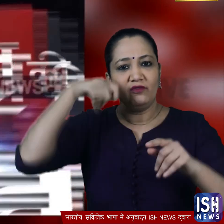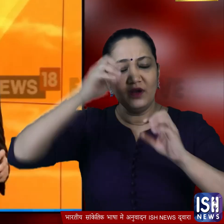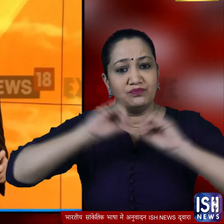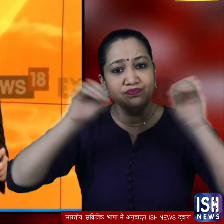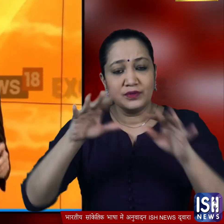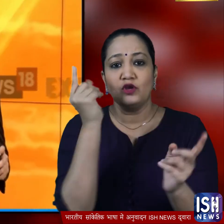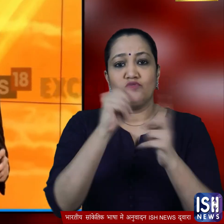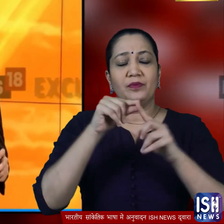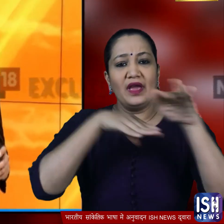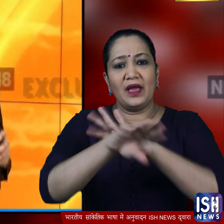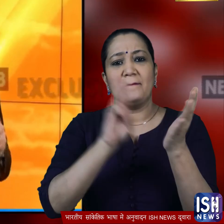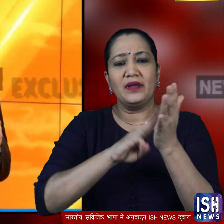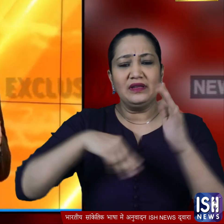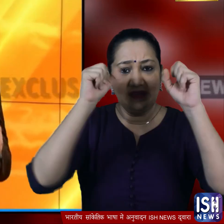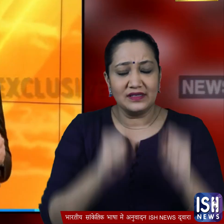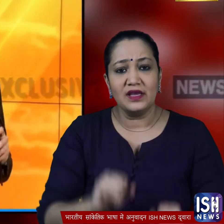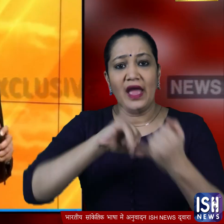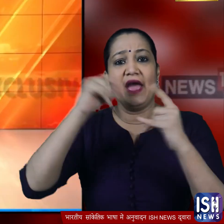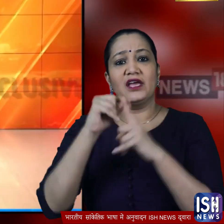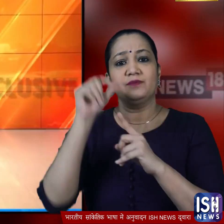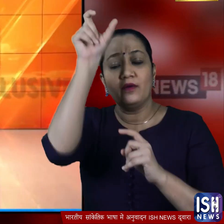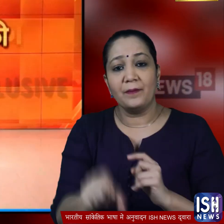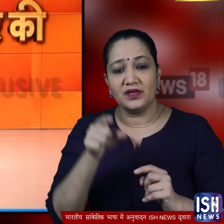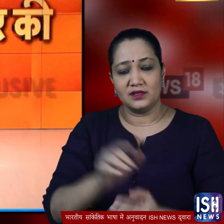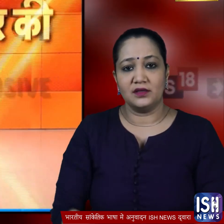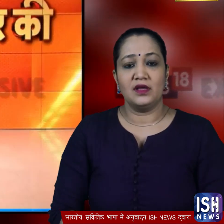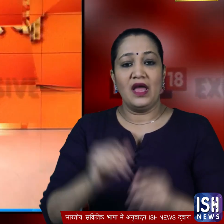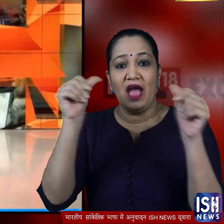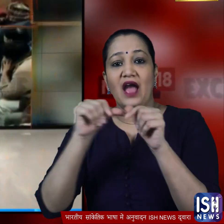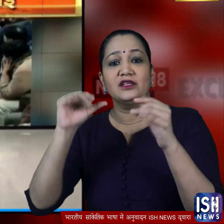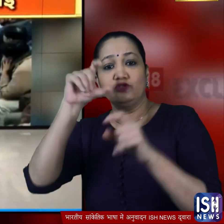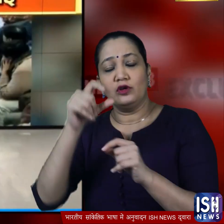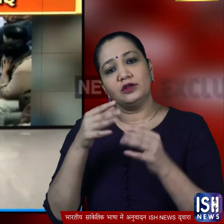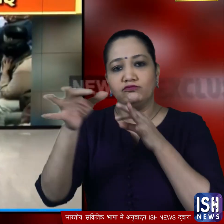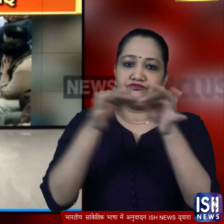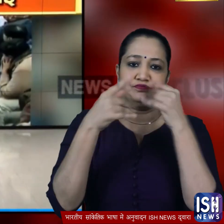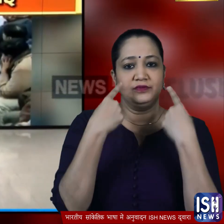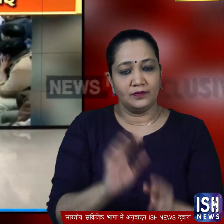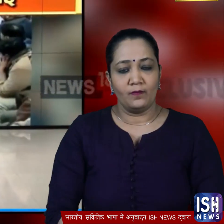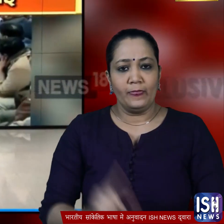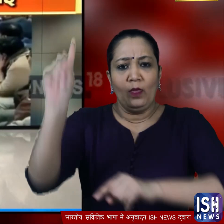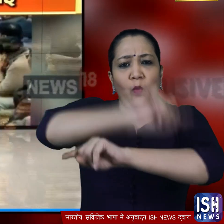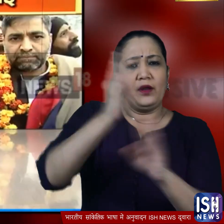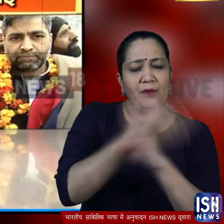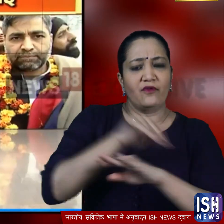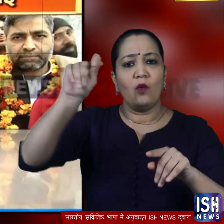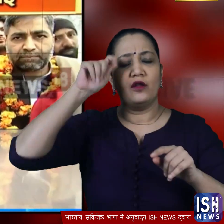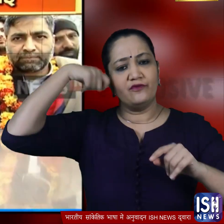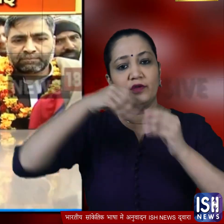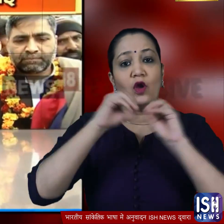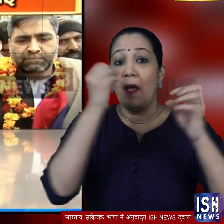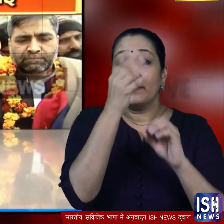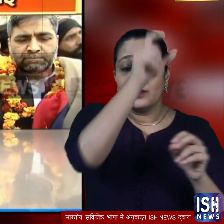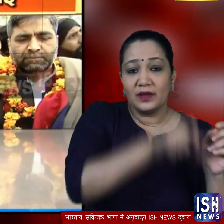वायरल वीडियो पर घिरे उत्तर प्रदेश की मेरठ दक्षिण सीट से समाजवादी पार्टी के उम्मीदवार आदिल चौधरी ने सफाई दी। एक दिन पहले उनका एक